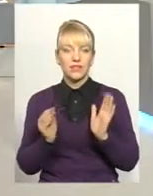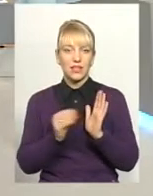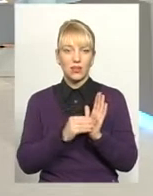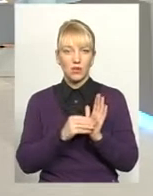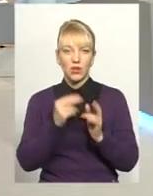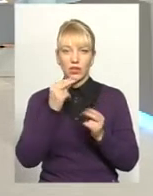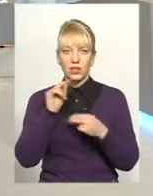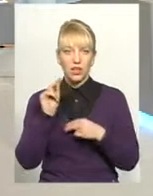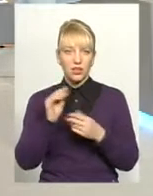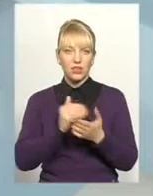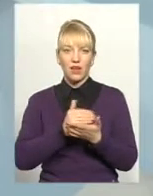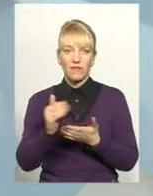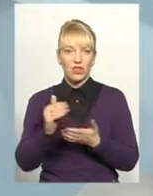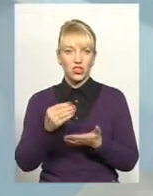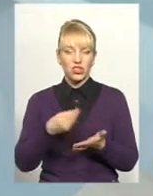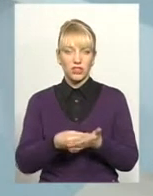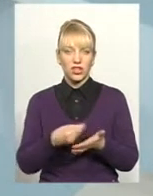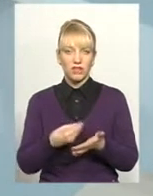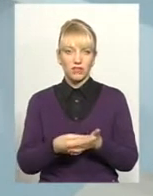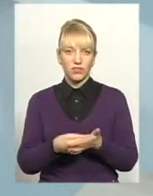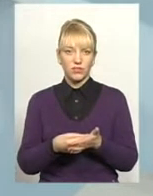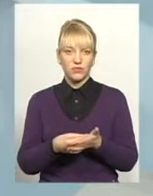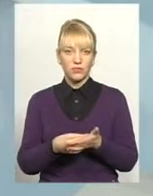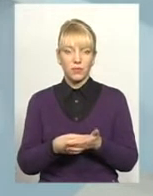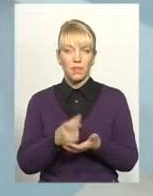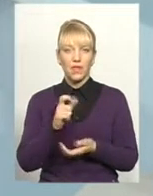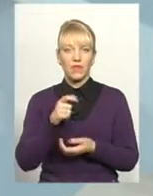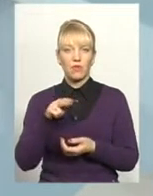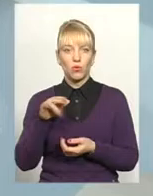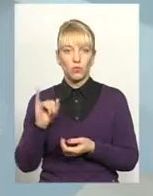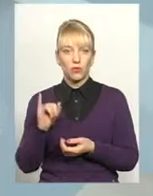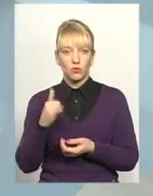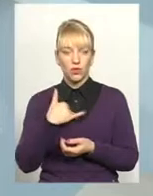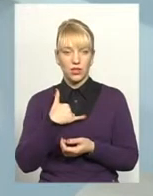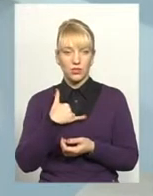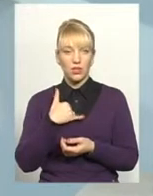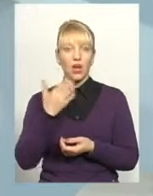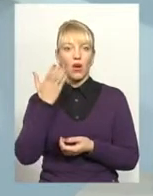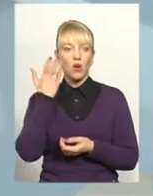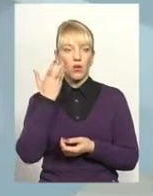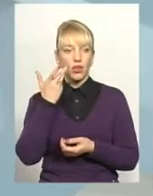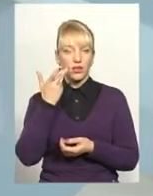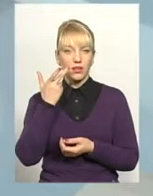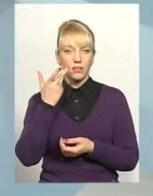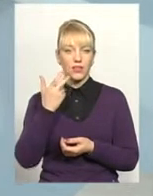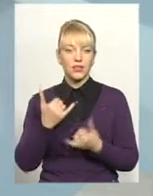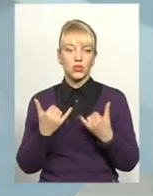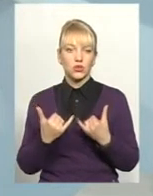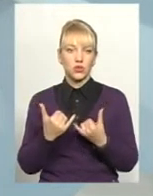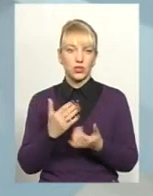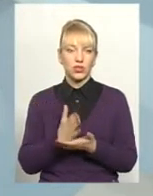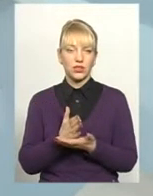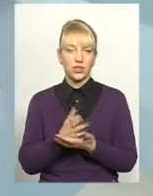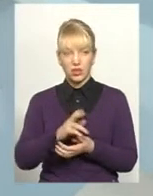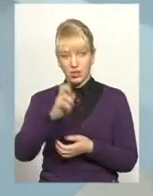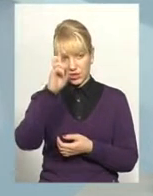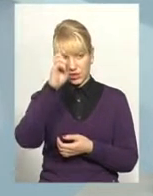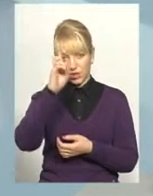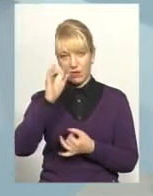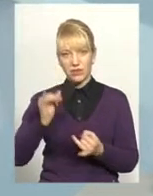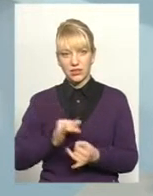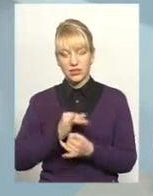найкращі, найвищі тарифи в Європі у нас, коли сьогодні є держава